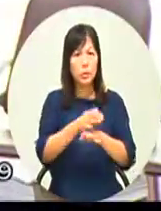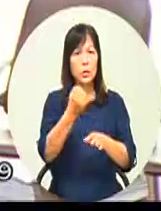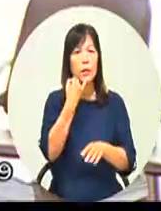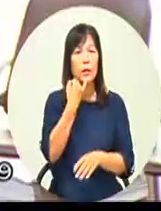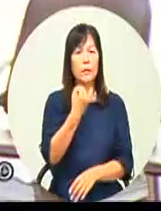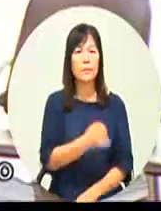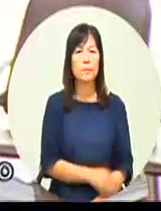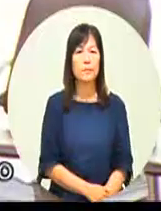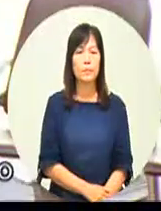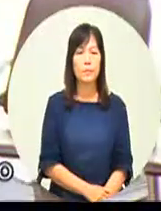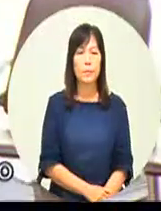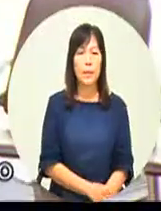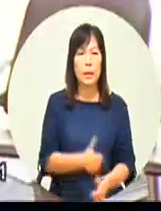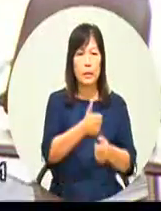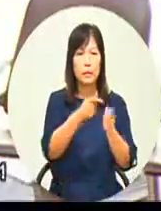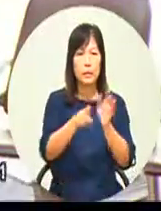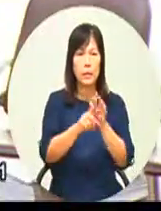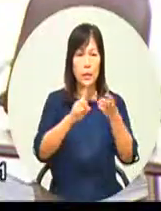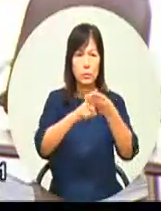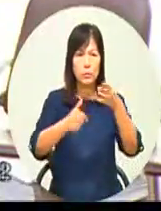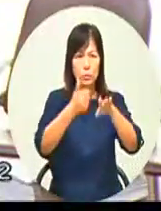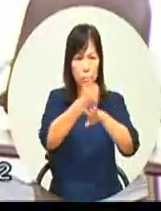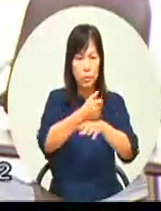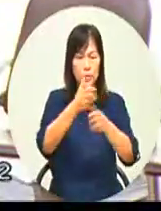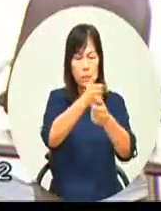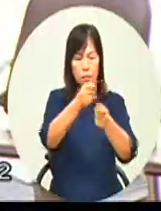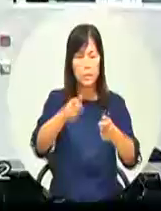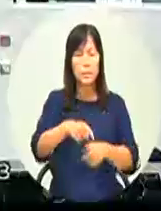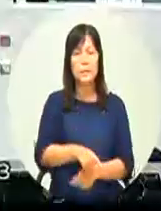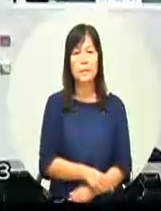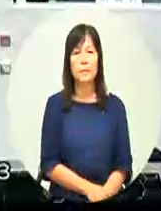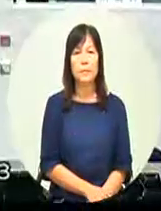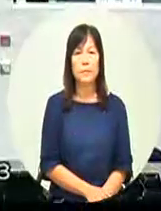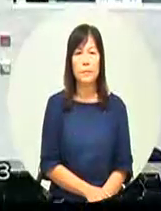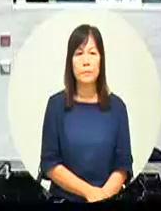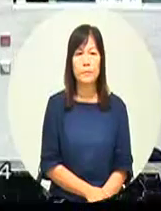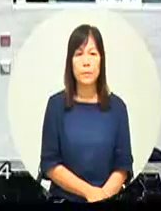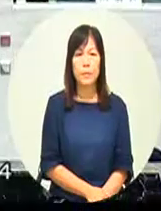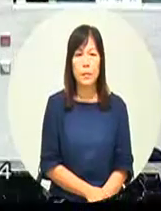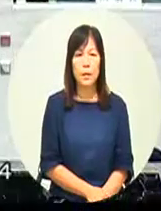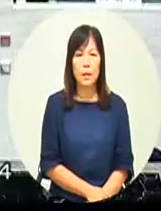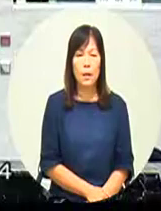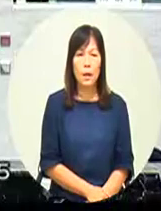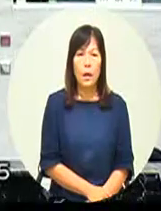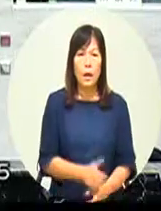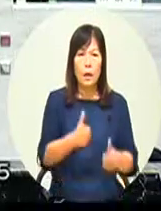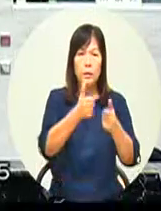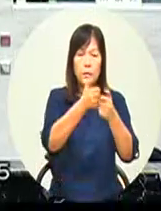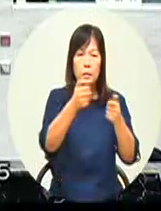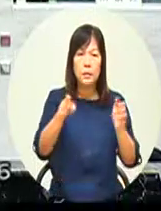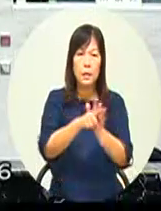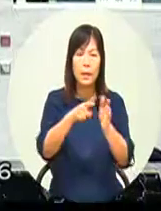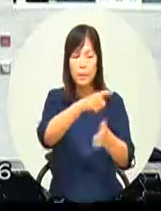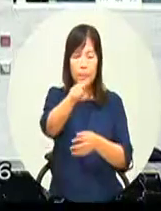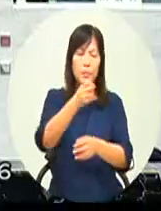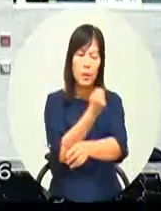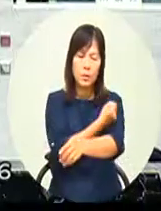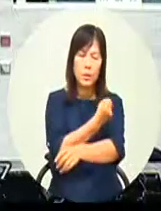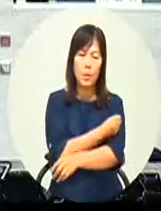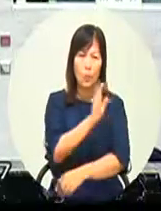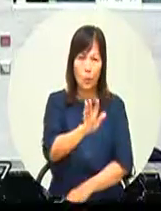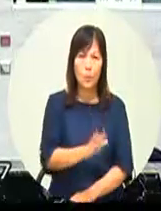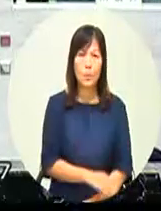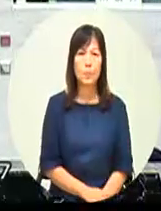谢谢，好，谢谢主席，谢谢大家，谢谢。 好，谢谢哈，大家辛苦了哈。